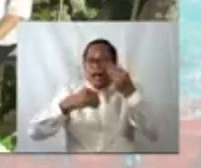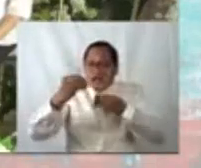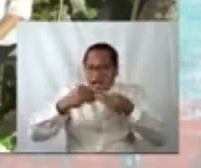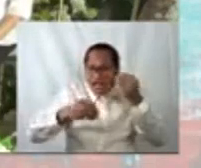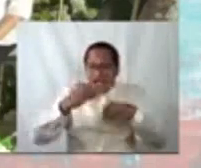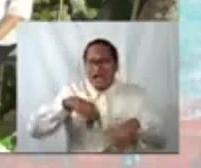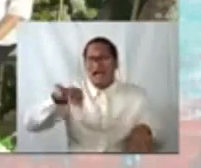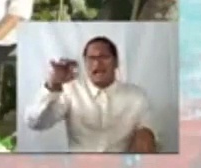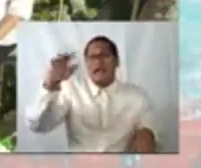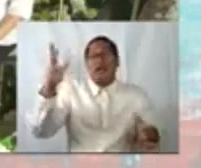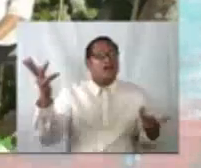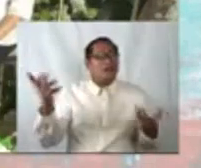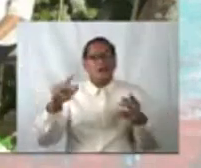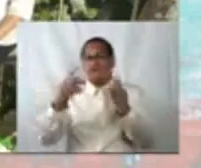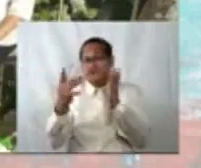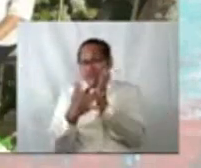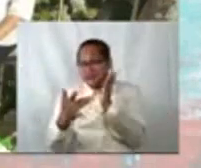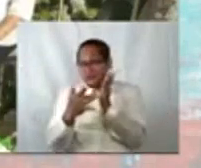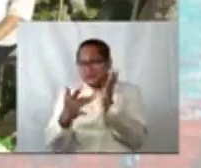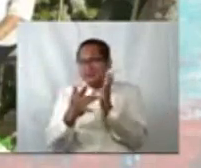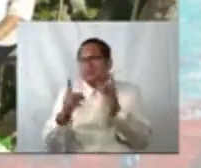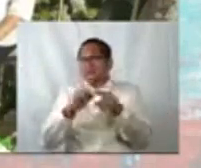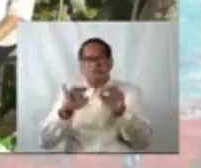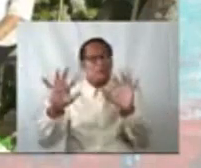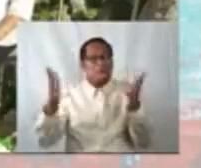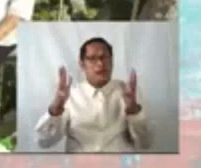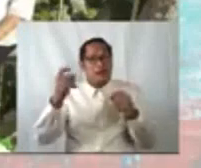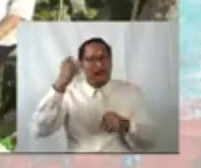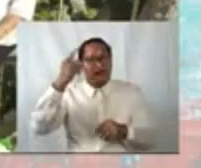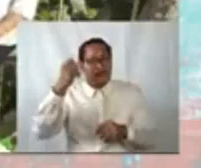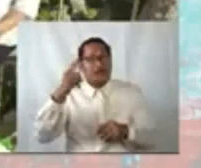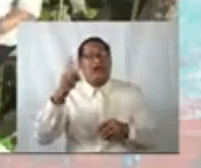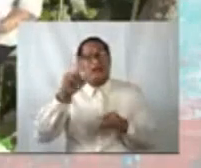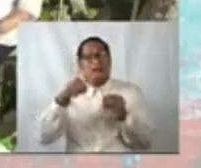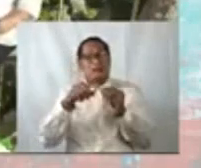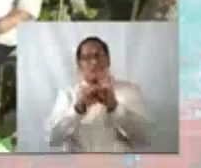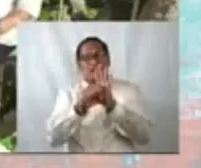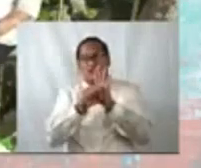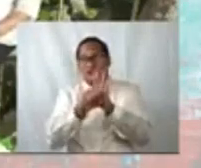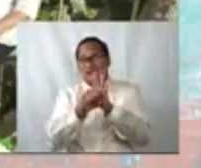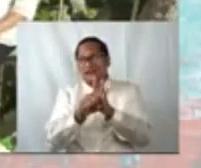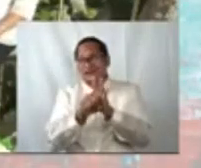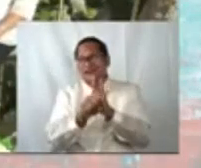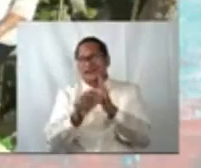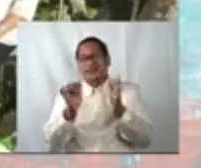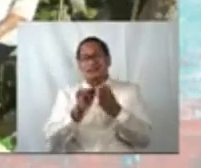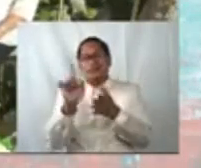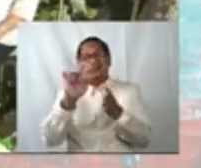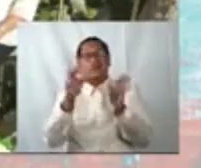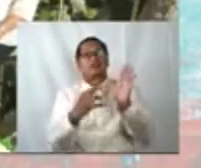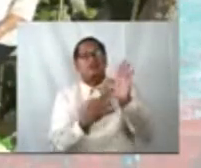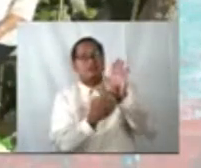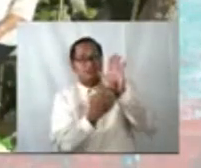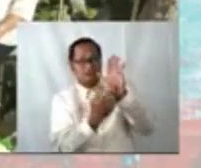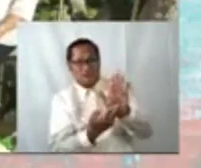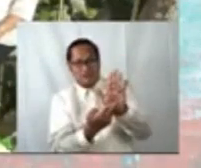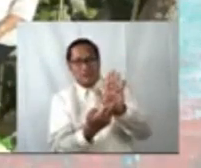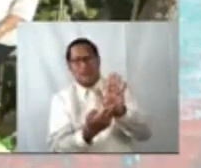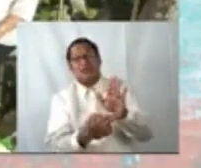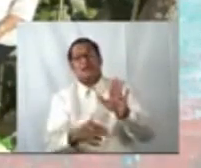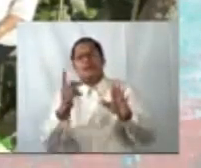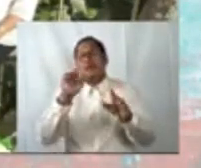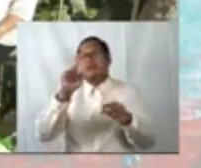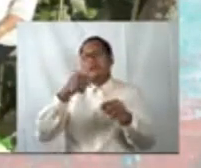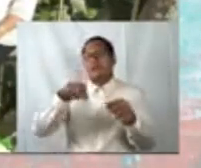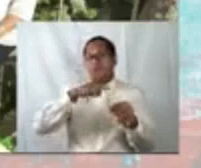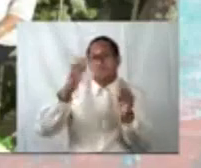teknolohiya. Pero hindi na natin naiintindihan yung simbolismo at yung inirepresent nito. Yung bandila natin,